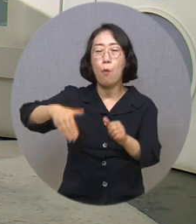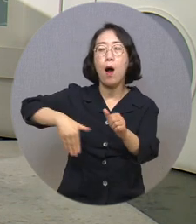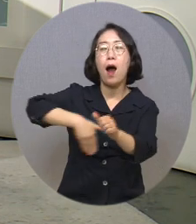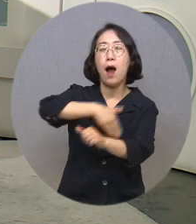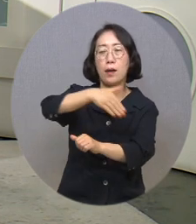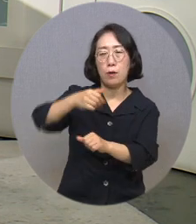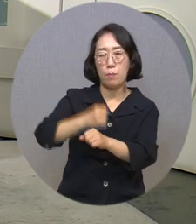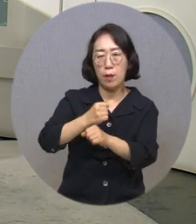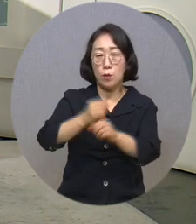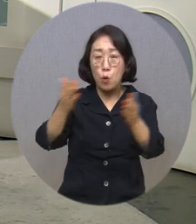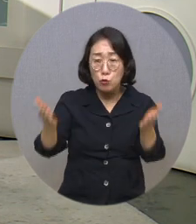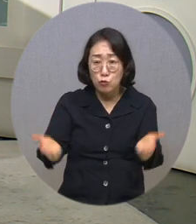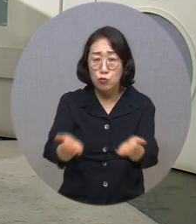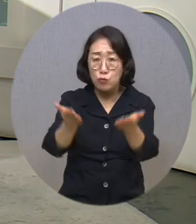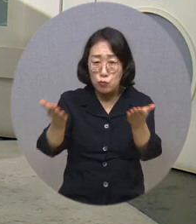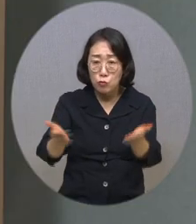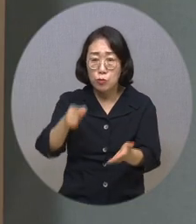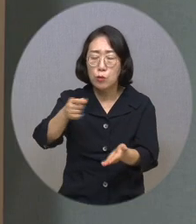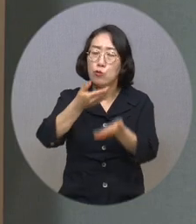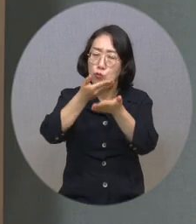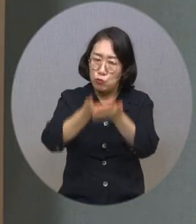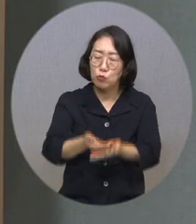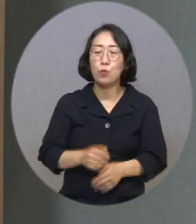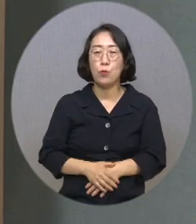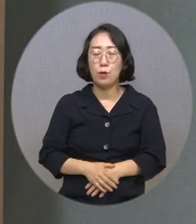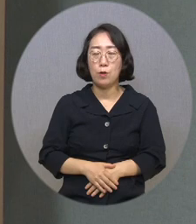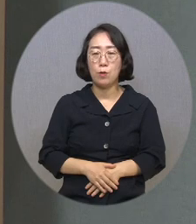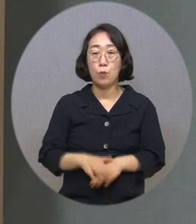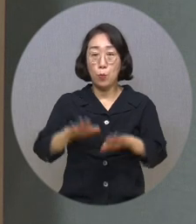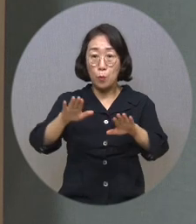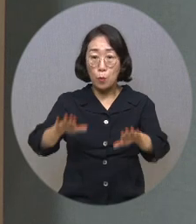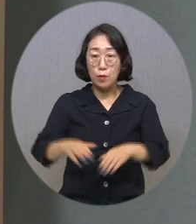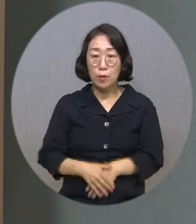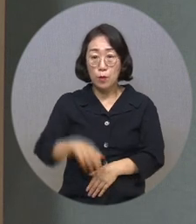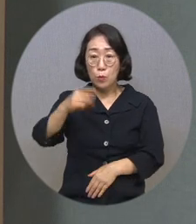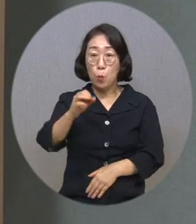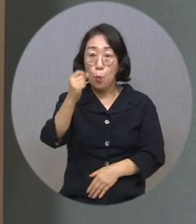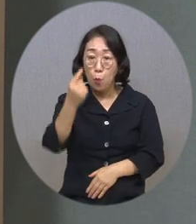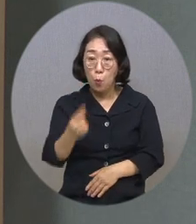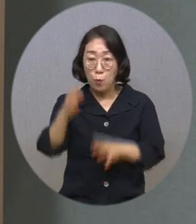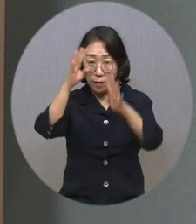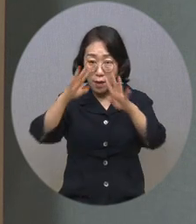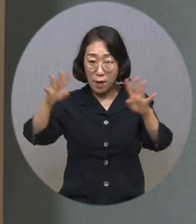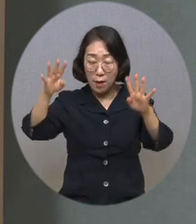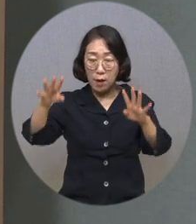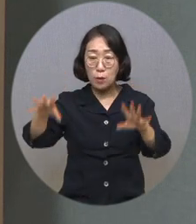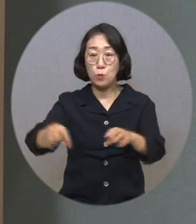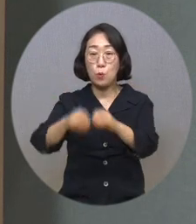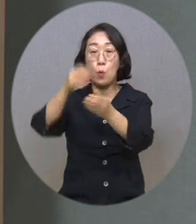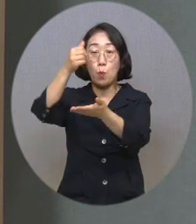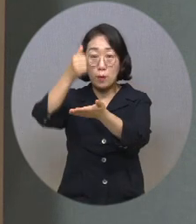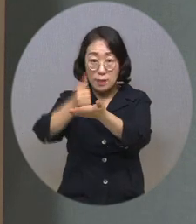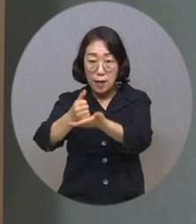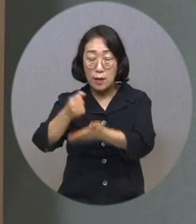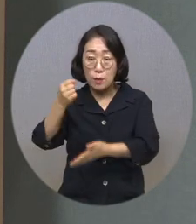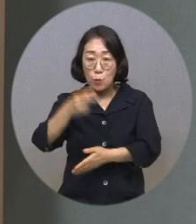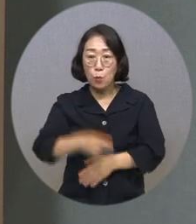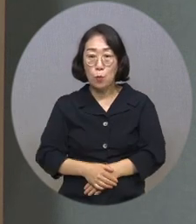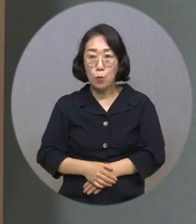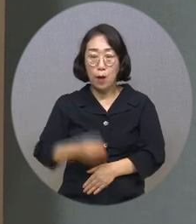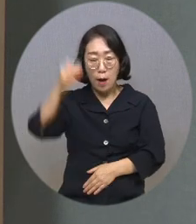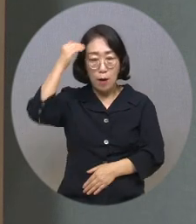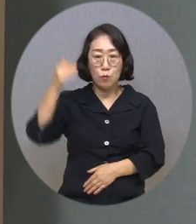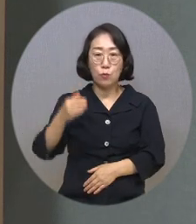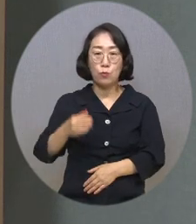이런 것도 중요하다고 봅니다. 오늘은 송호대학교 총장이시면서